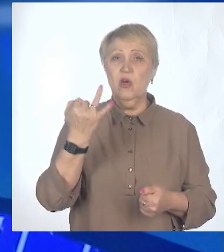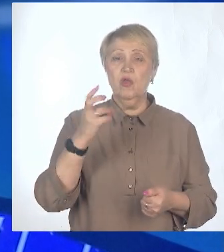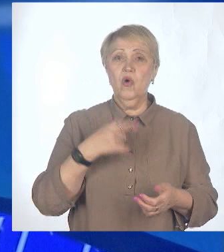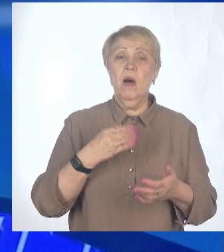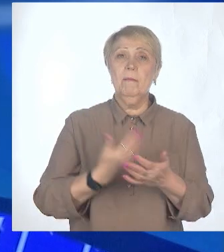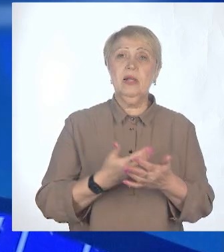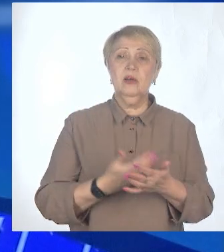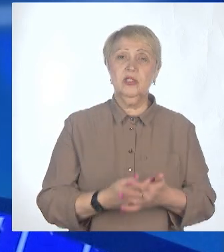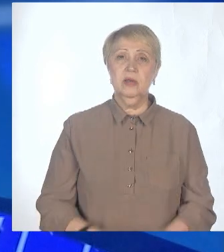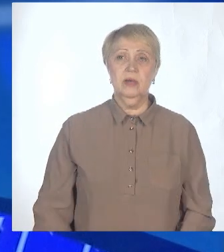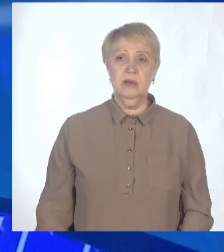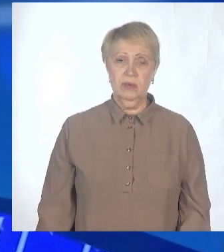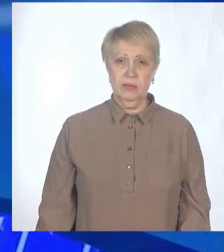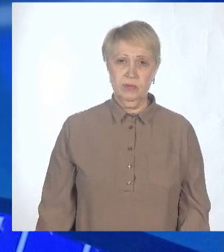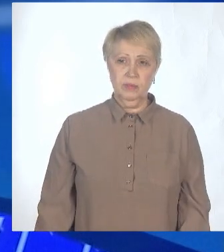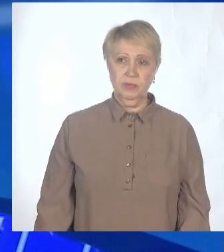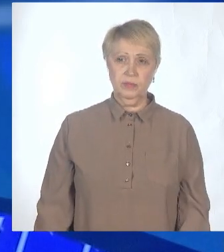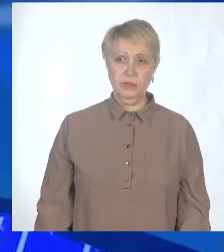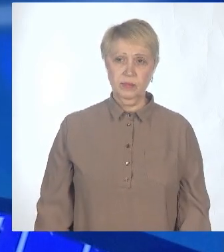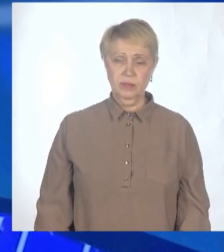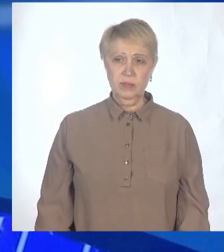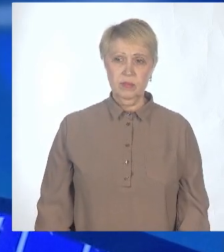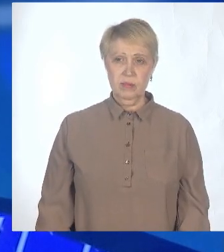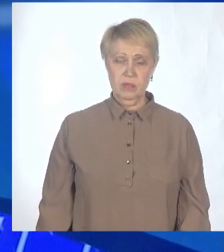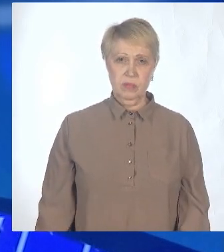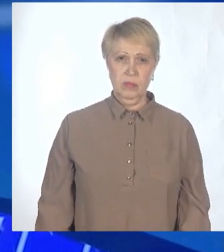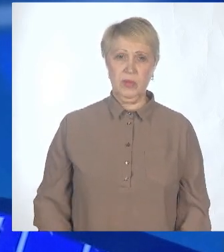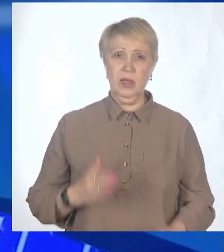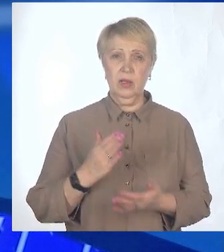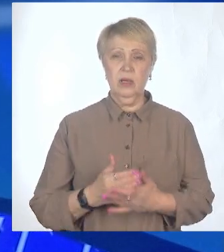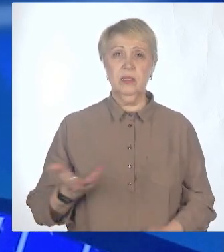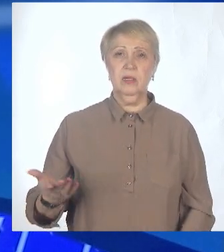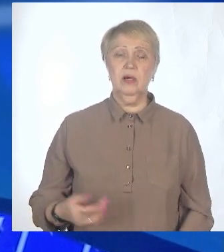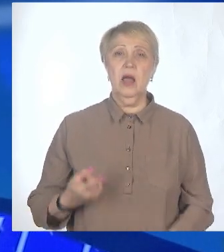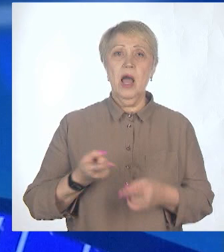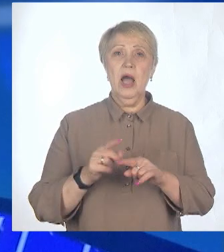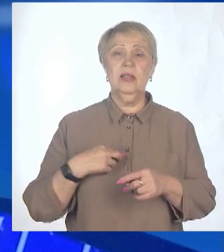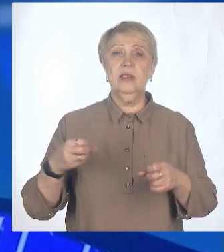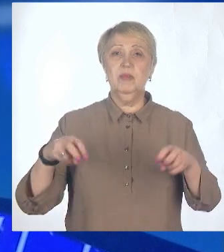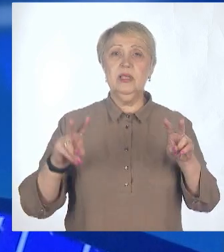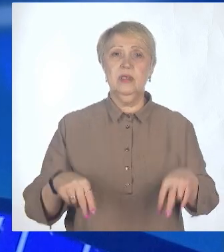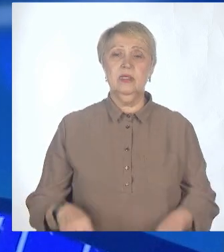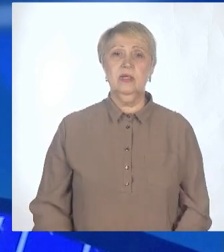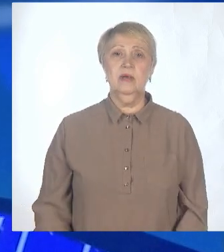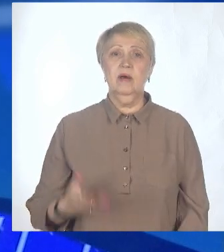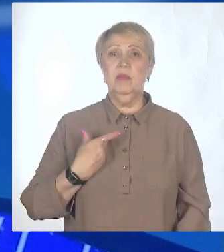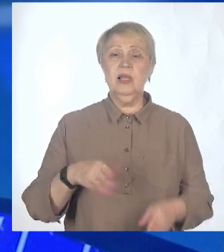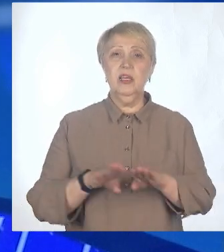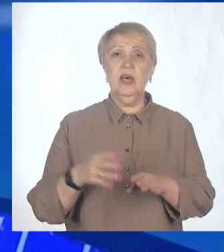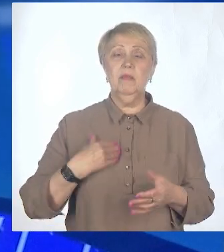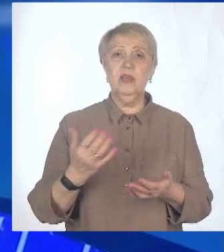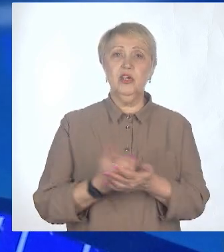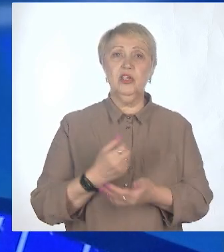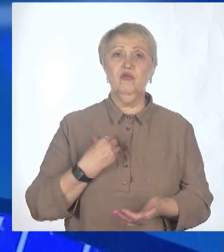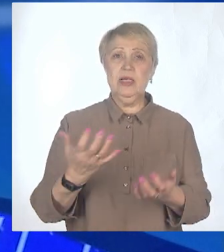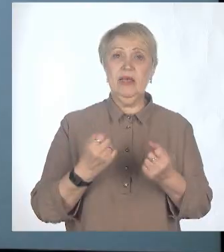убавилось. И вы говорите, что количество вакансий сократилось. И опять-таки все равно IT-специалисты говорят: нет, мы себя не там-то нашли, давайте денег.